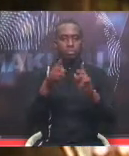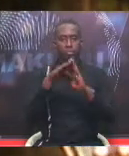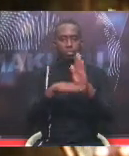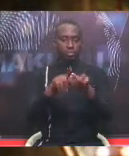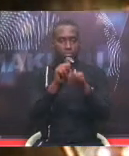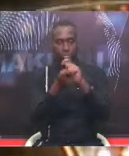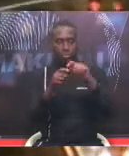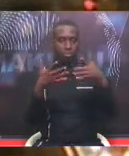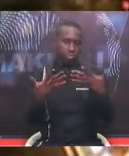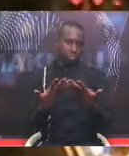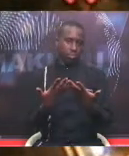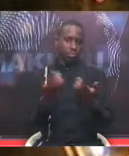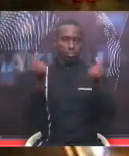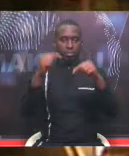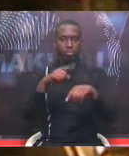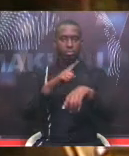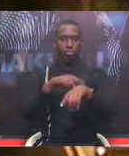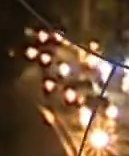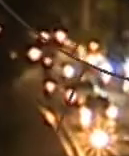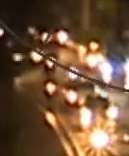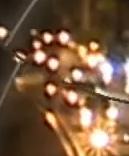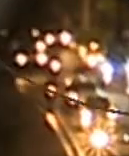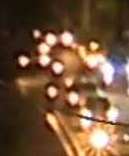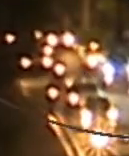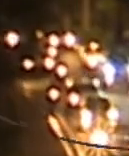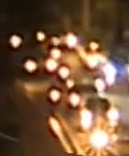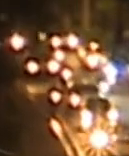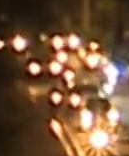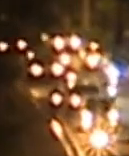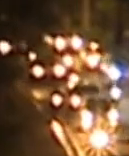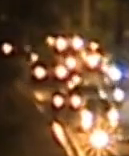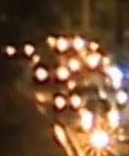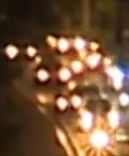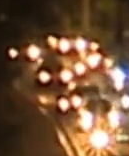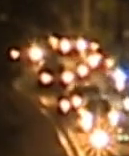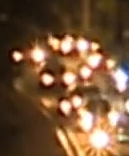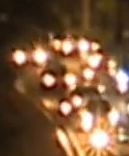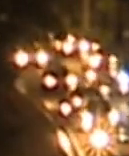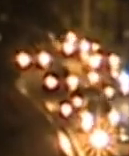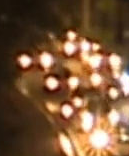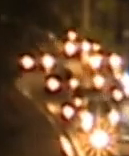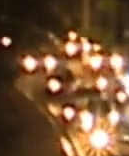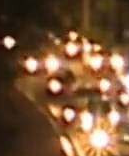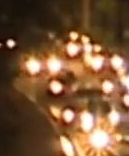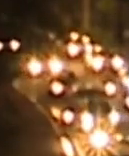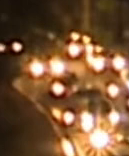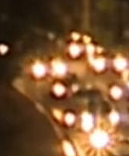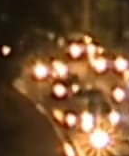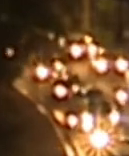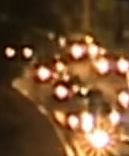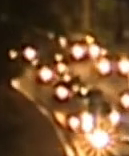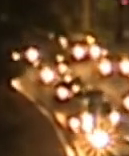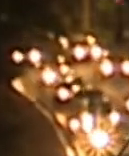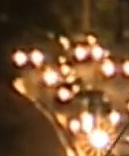yavuguruwe se yavuguruwite, turagaruka mu kanya mu bisobanukirwe. Namakuru ya TVT ukomeje gukurikira nk'uko narimaze kubikubwira mbere yo